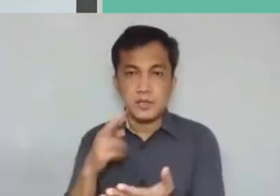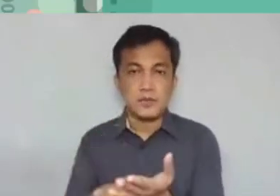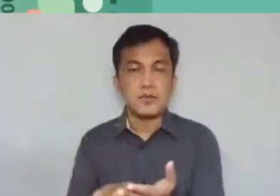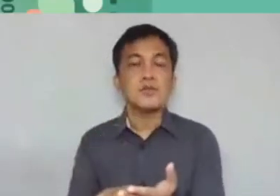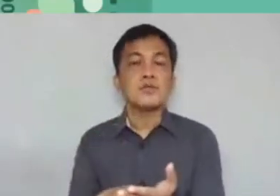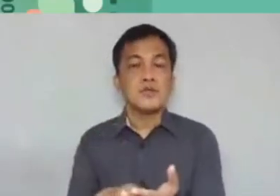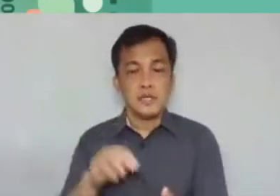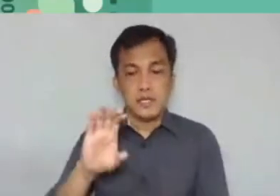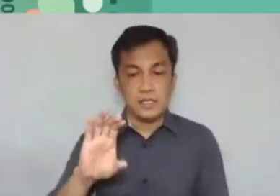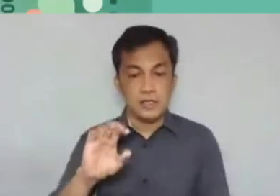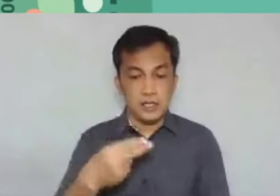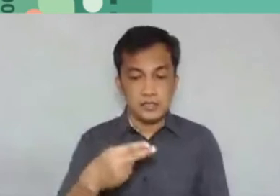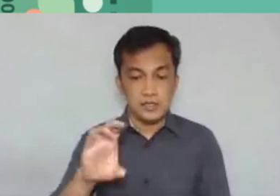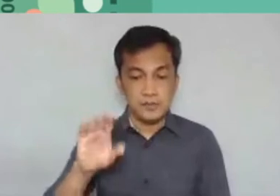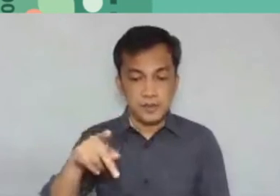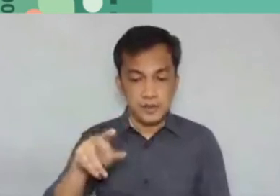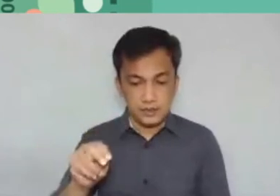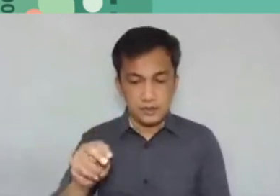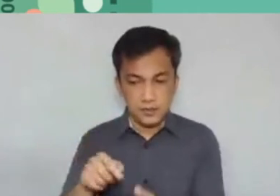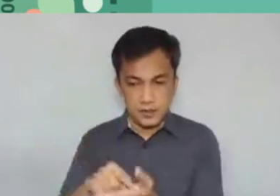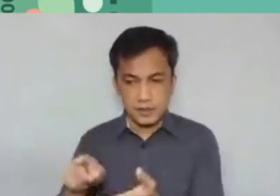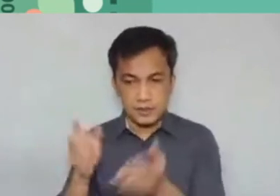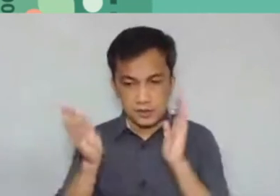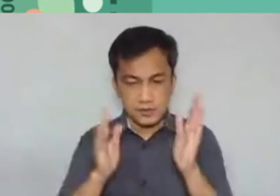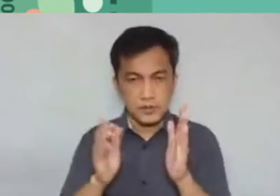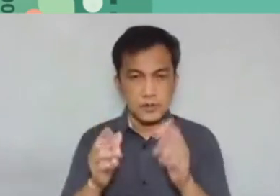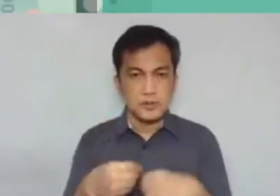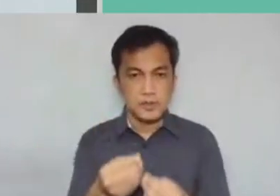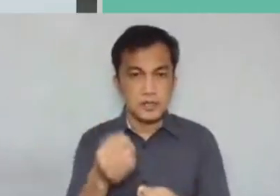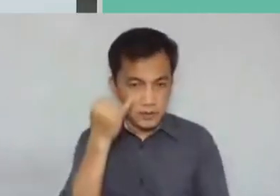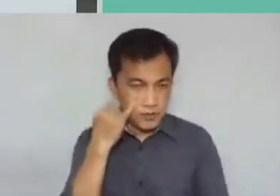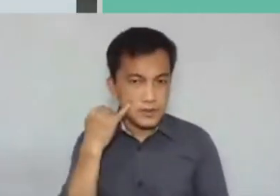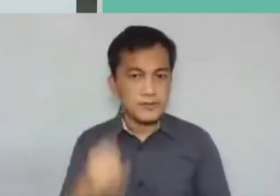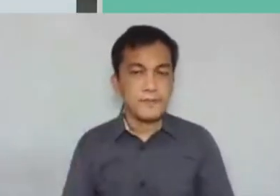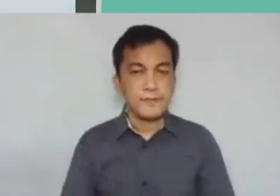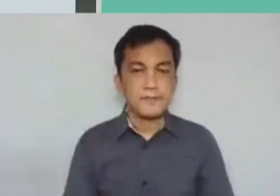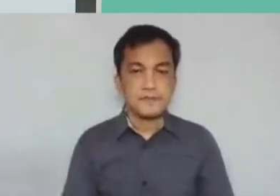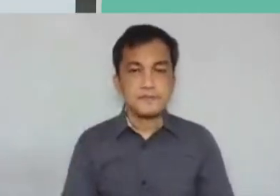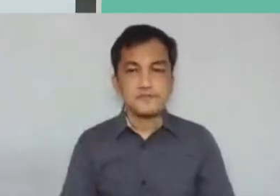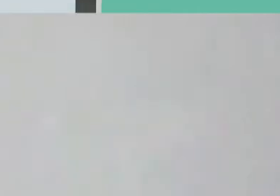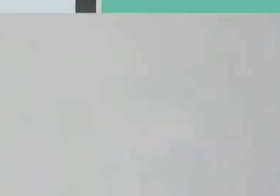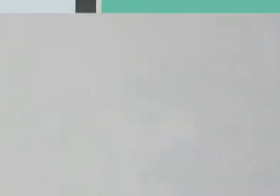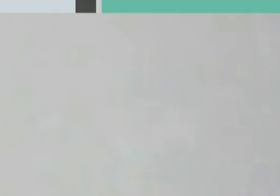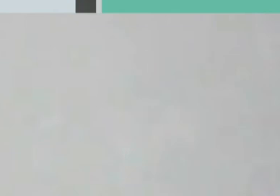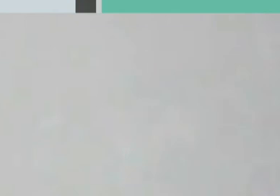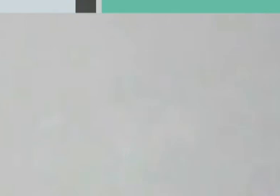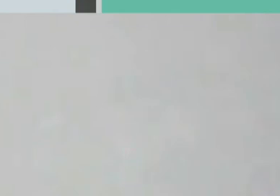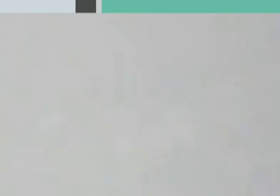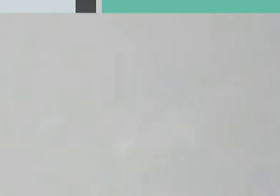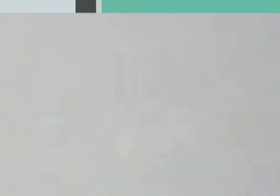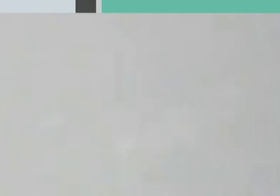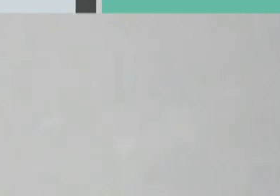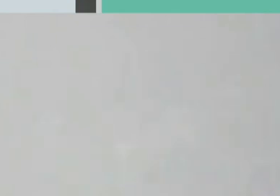upang mabayaran ang mga serbisyong na ibigay kay Juana. Ang emergency na pagkonsulta ni Juana